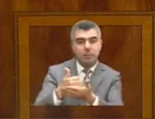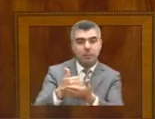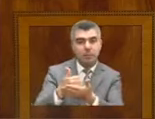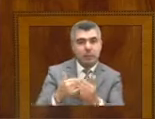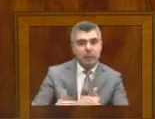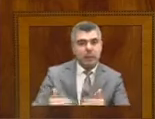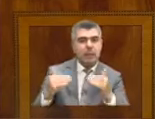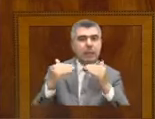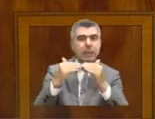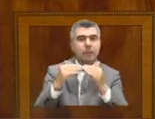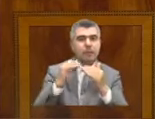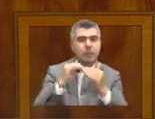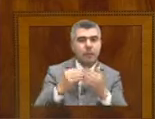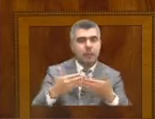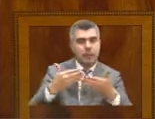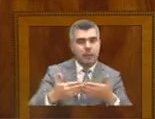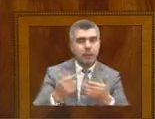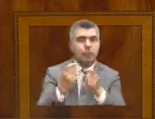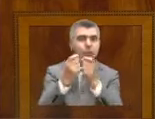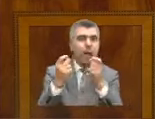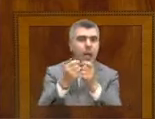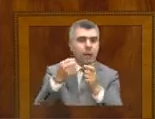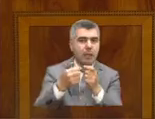مع حاجيات المقاولات.